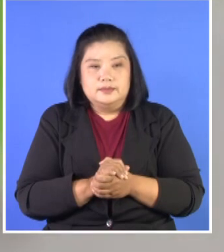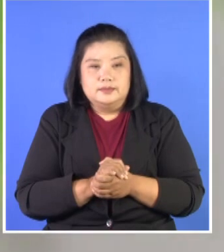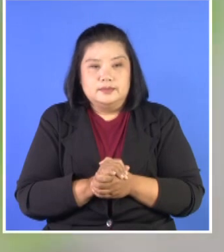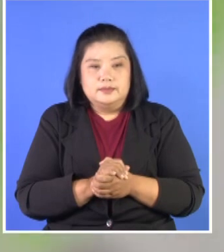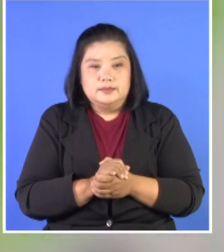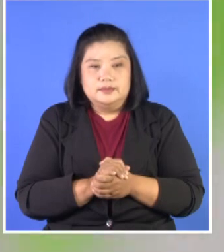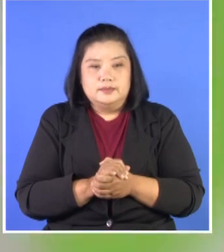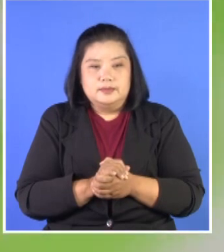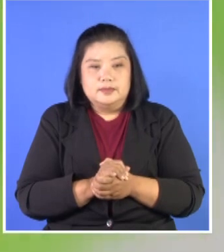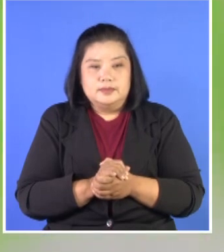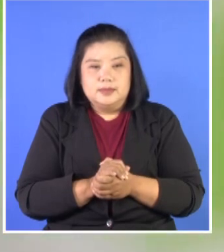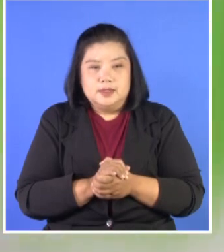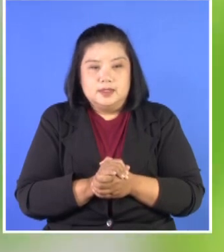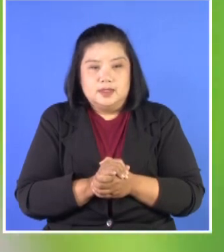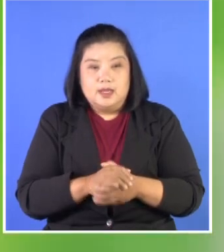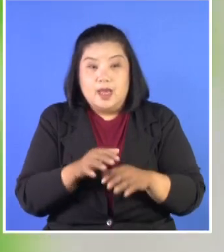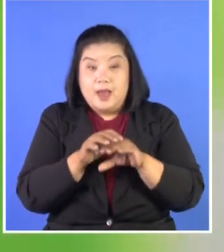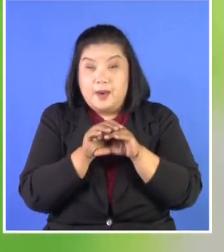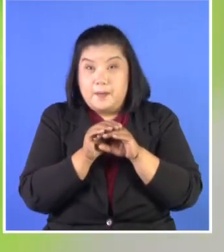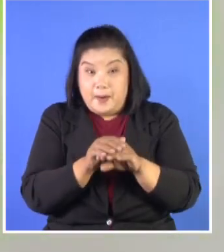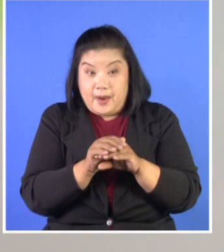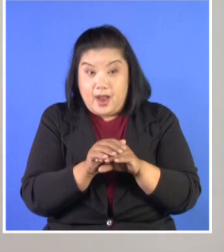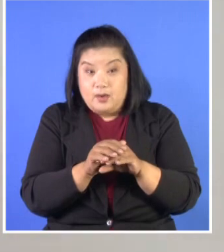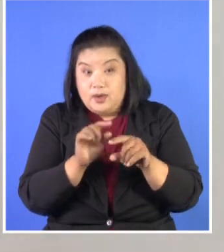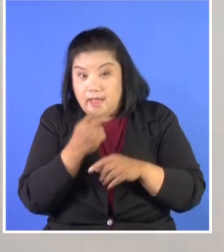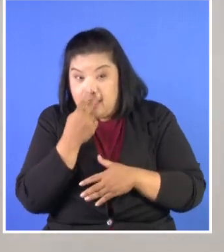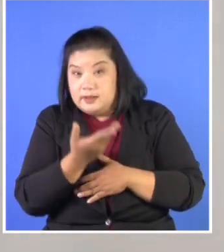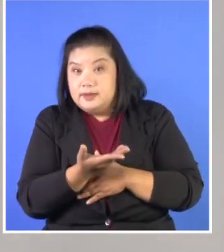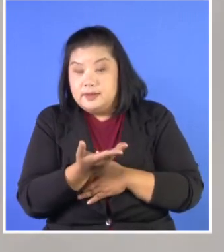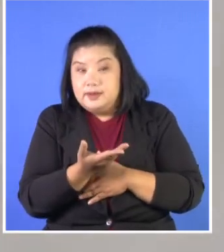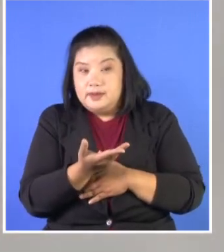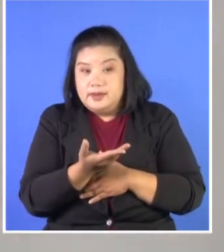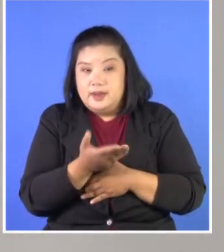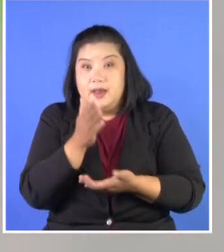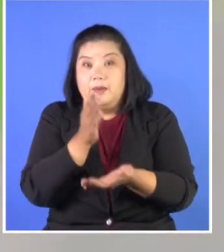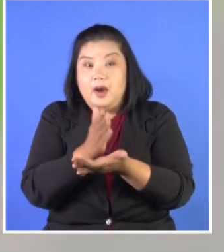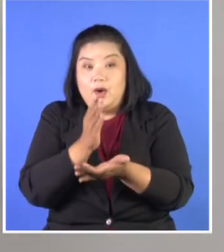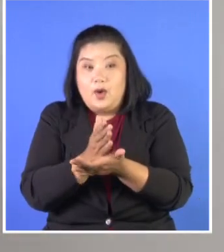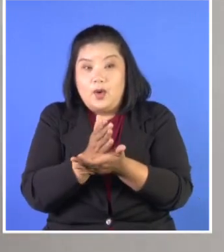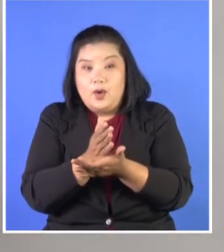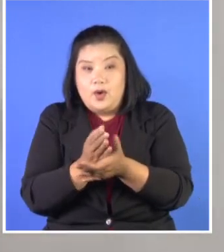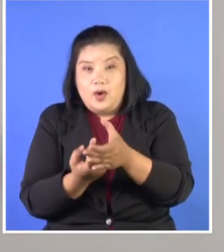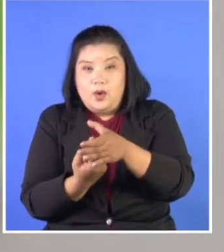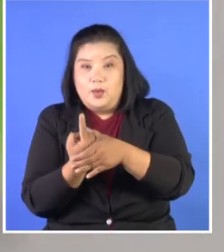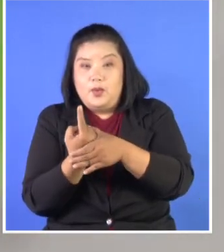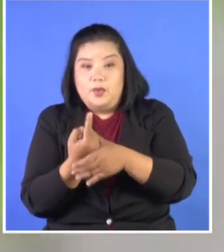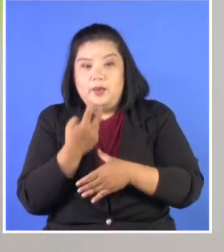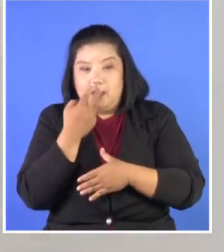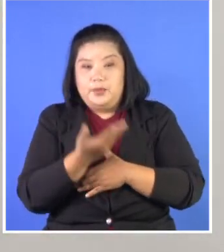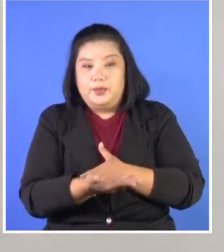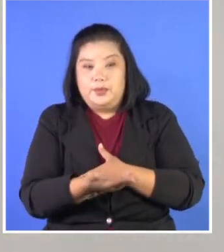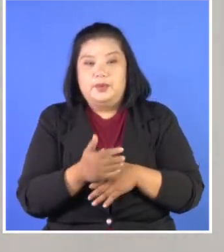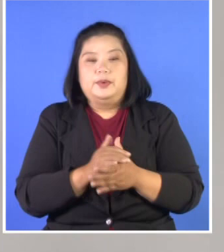ที่มันจะงอกมาเป็นมะพร้าวแต่มันงอกมาเป็นใบมะละกอใบมะละกอแล้วก็ต้นมะละกออ้าวซี้เอา